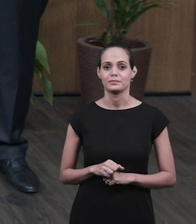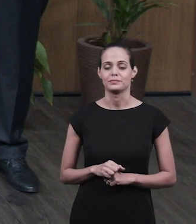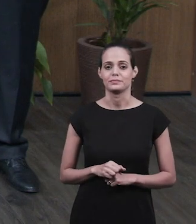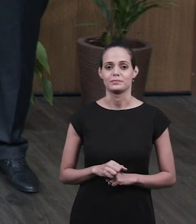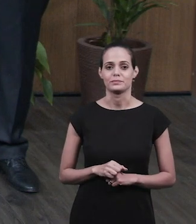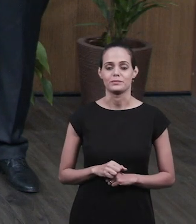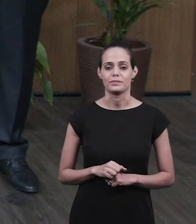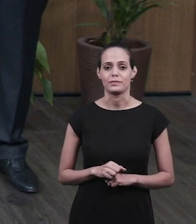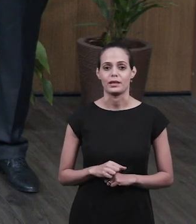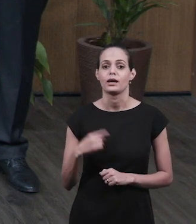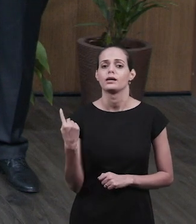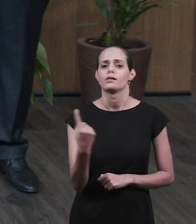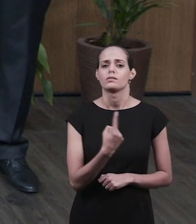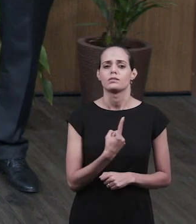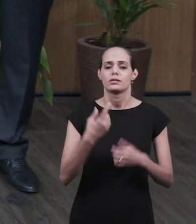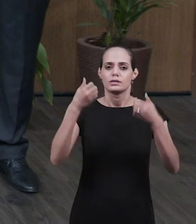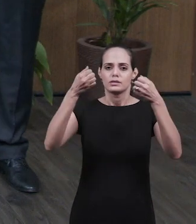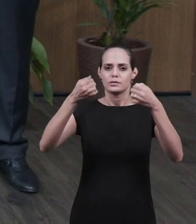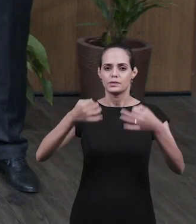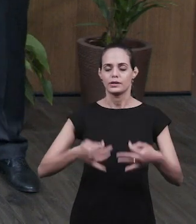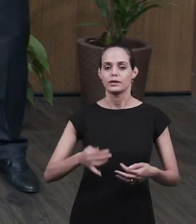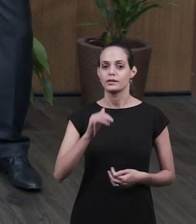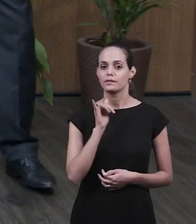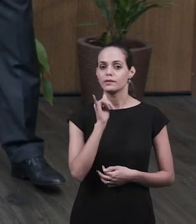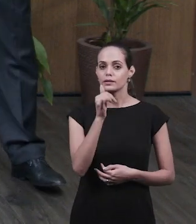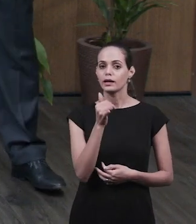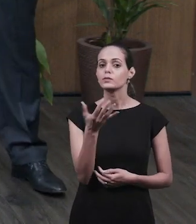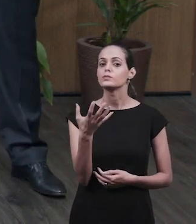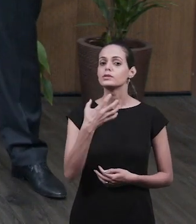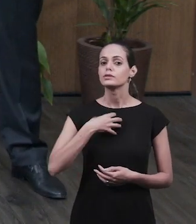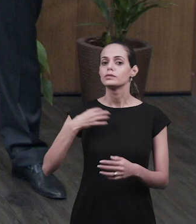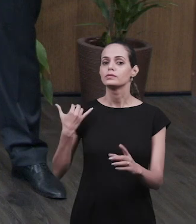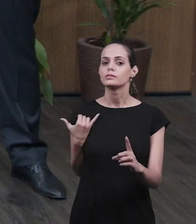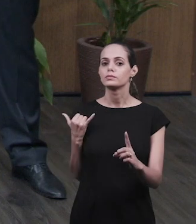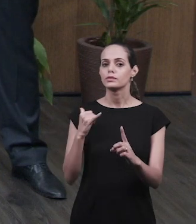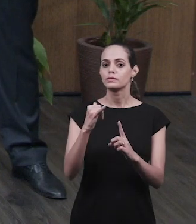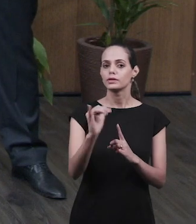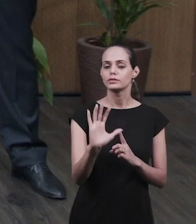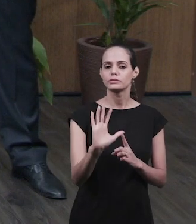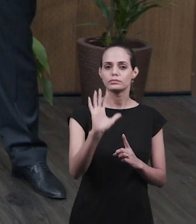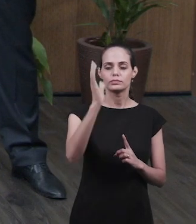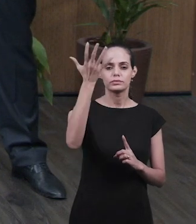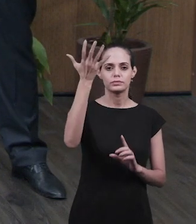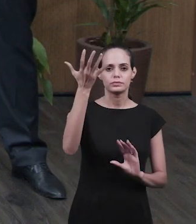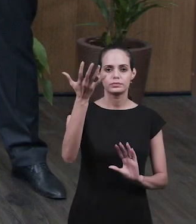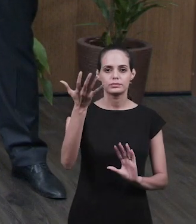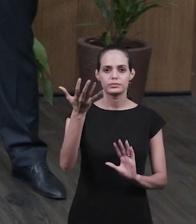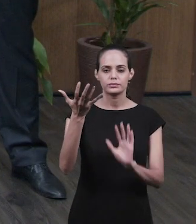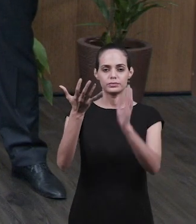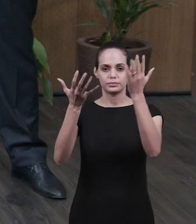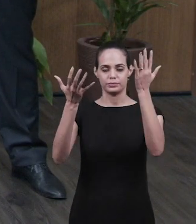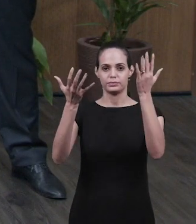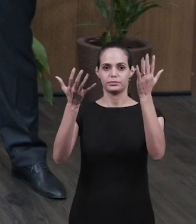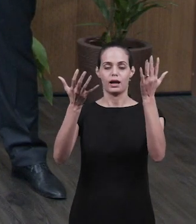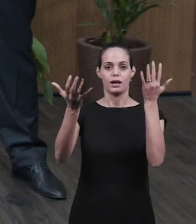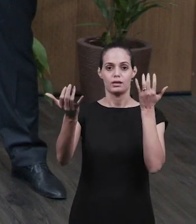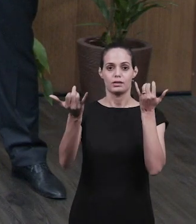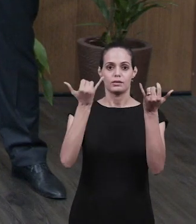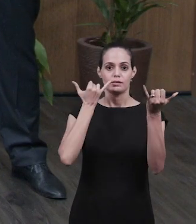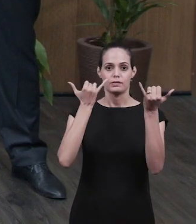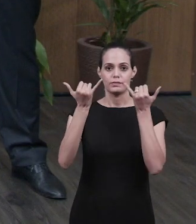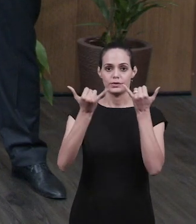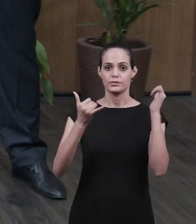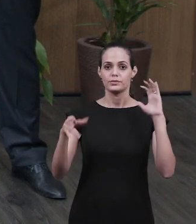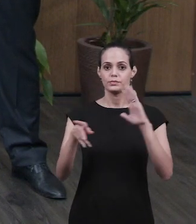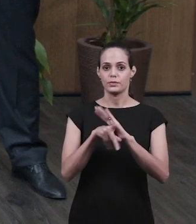du sens prophétique des signes et avertissement apporté par le